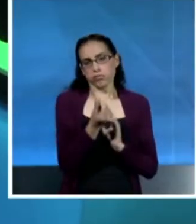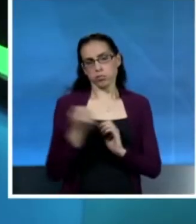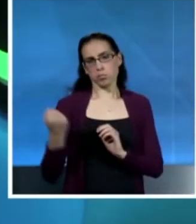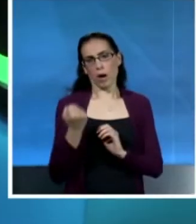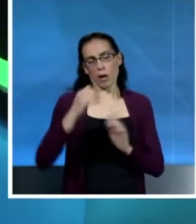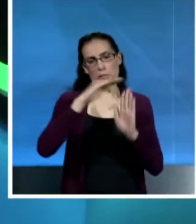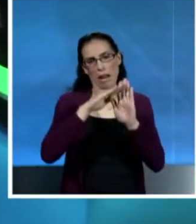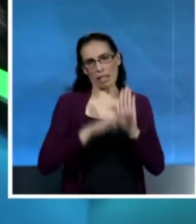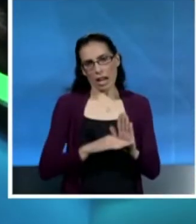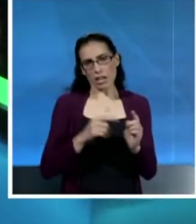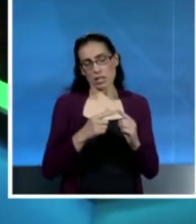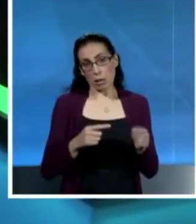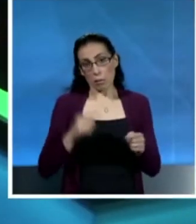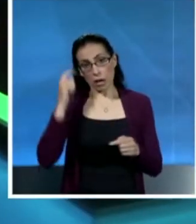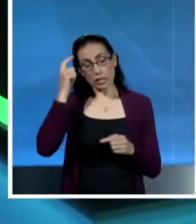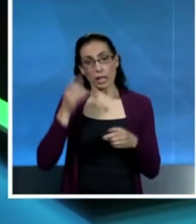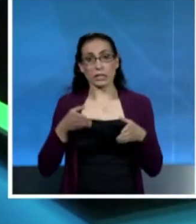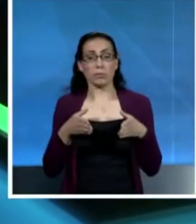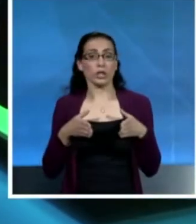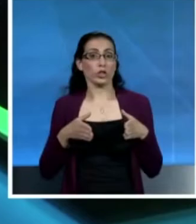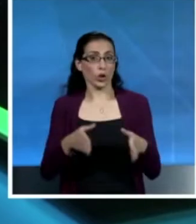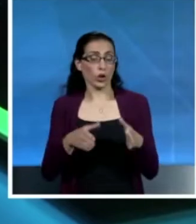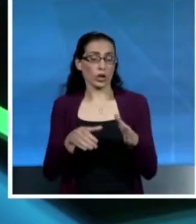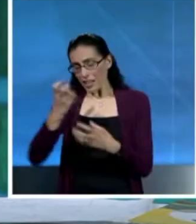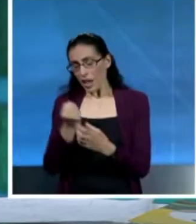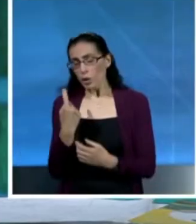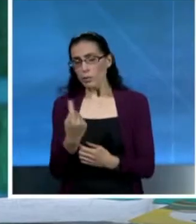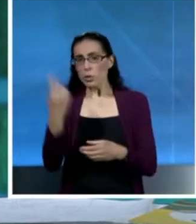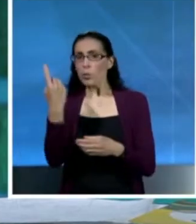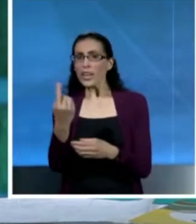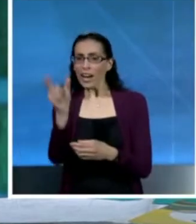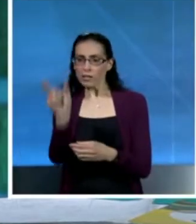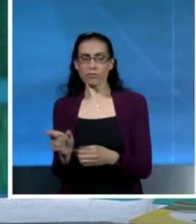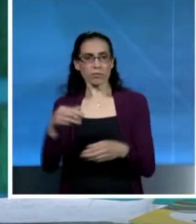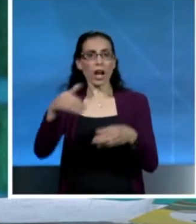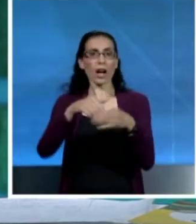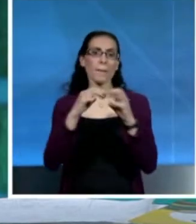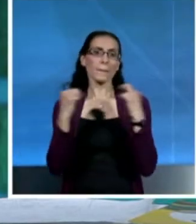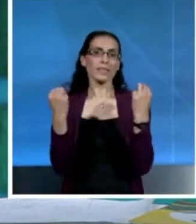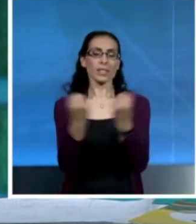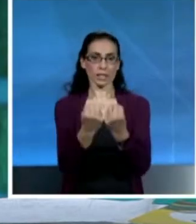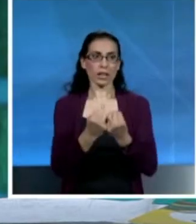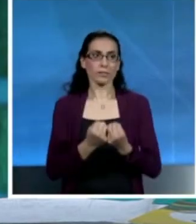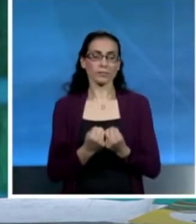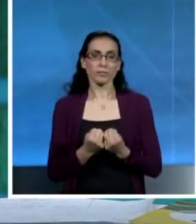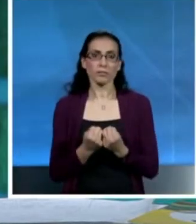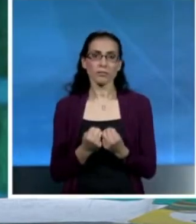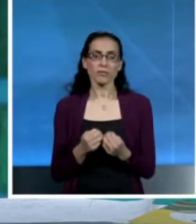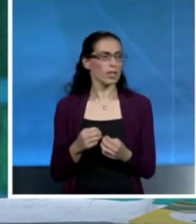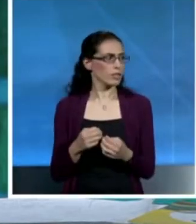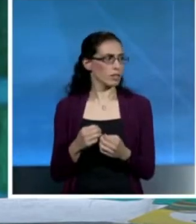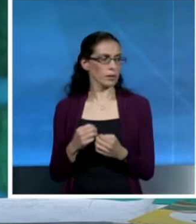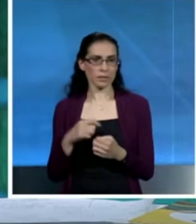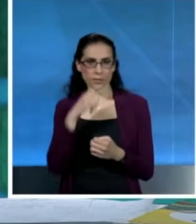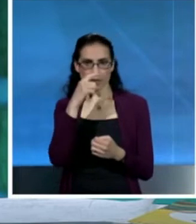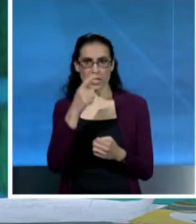-lum dawn iz-zidet għetikunu marġinali. Mal ket nisammut kellim dwar kif il-ħajja għet-tola għal-kulħad, izdal-allokazzjonijiet mux għetjolow daqs